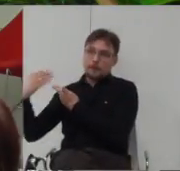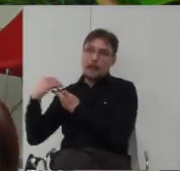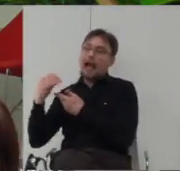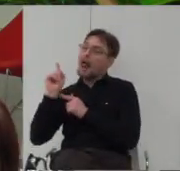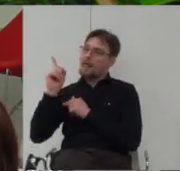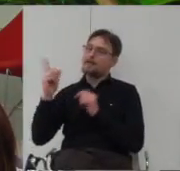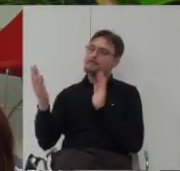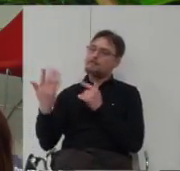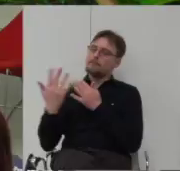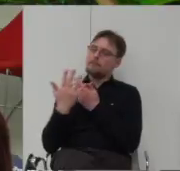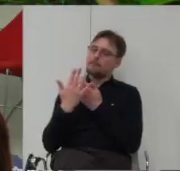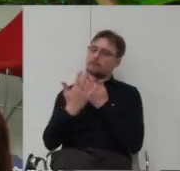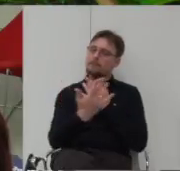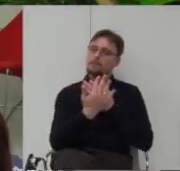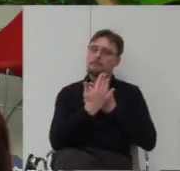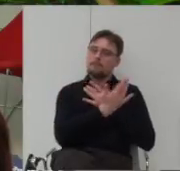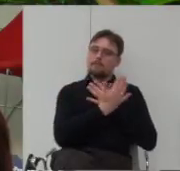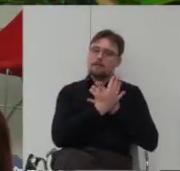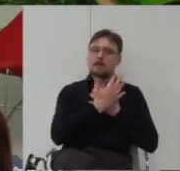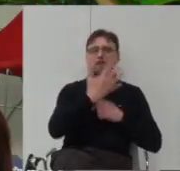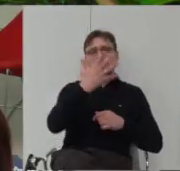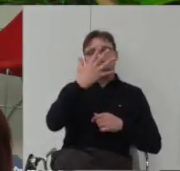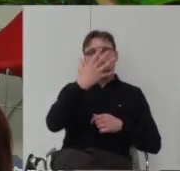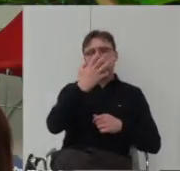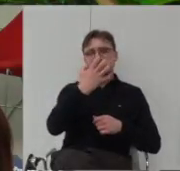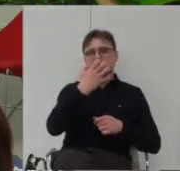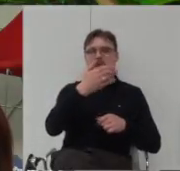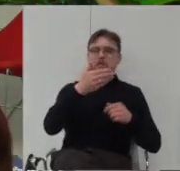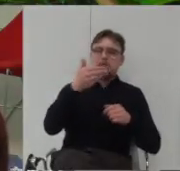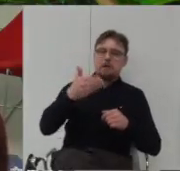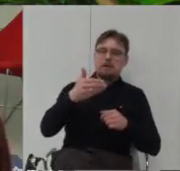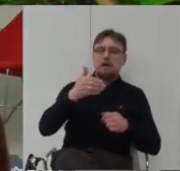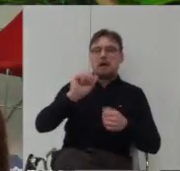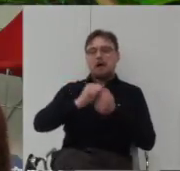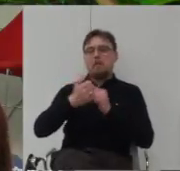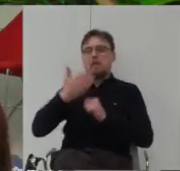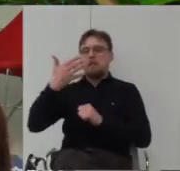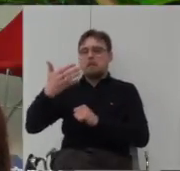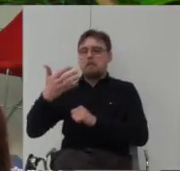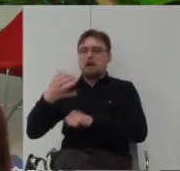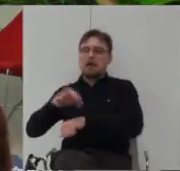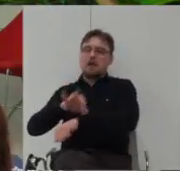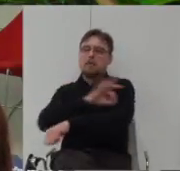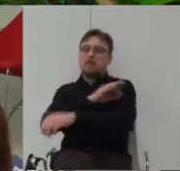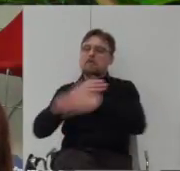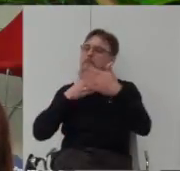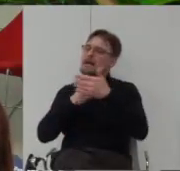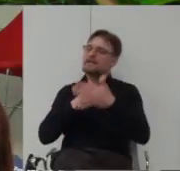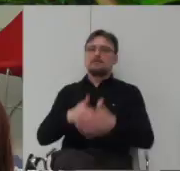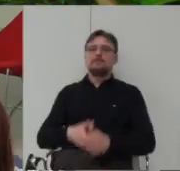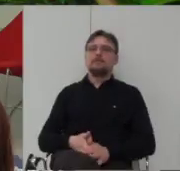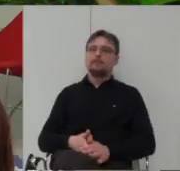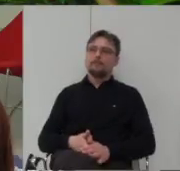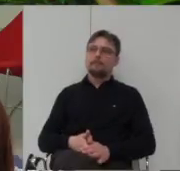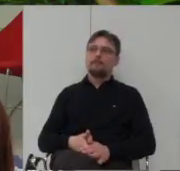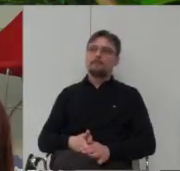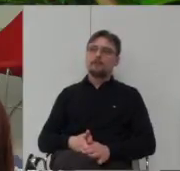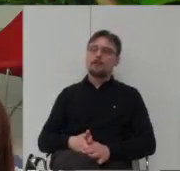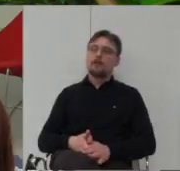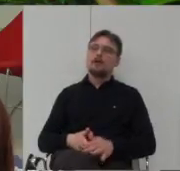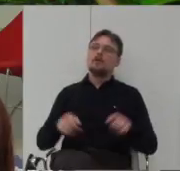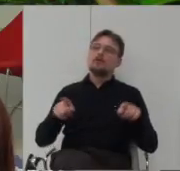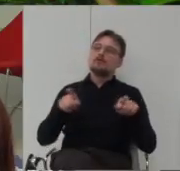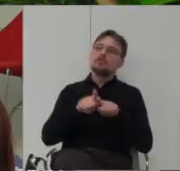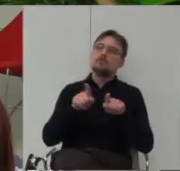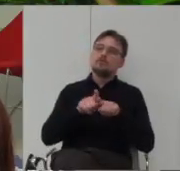pewnej bliskości 500 do 5 kilometrów. I ideą jest sieciowanie